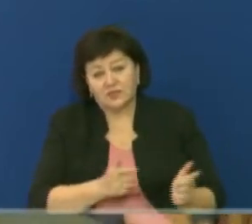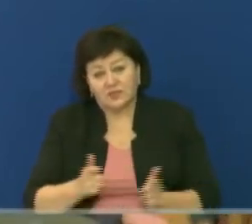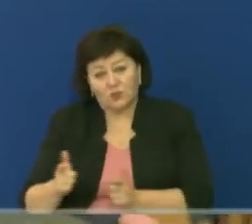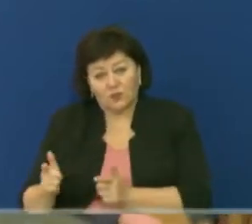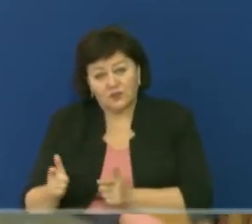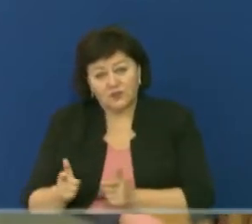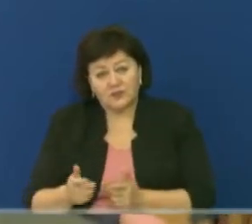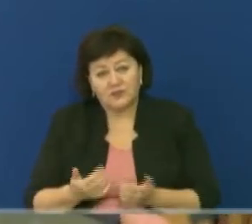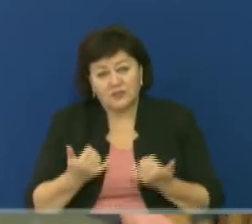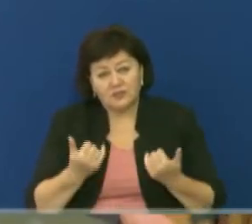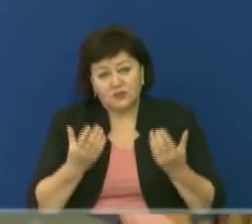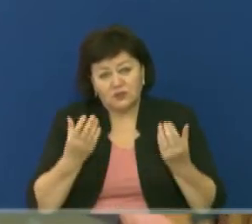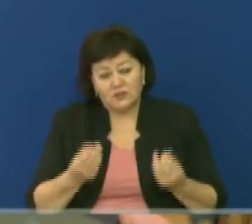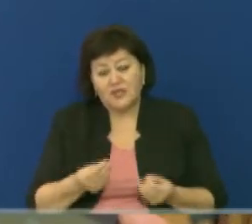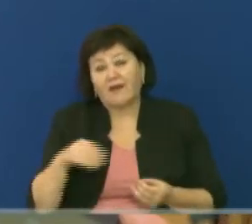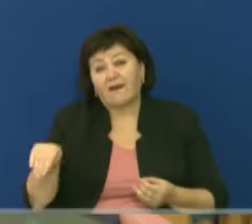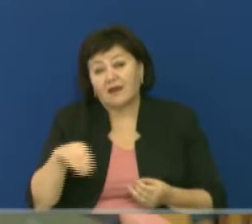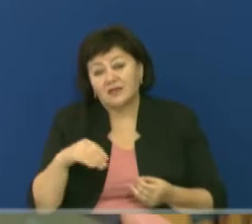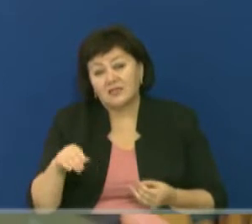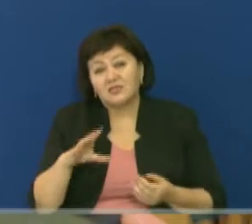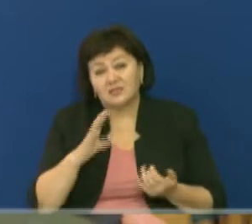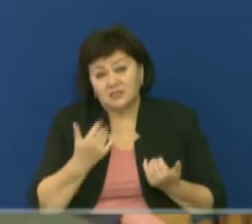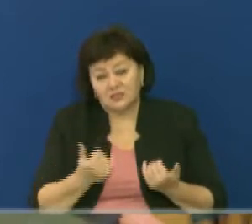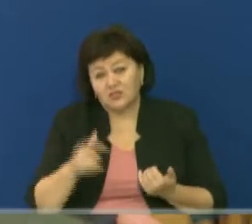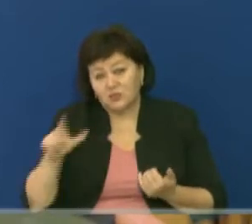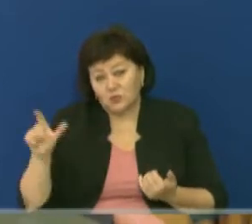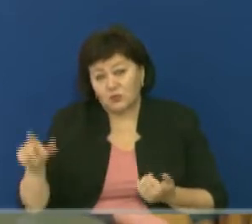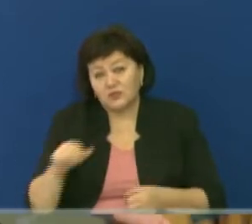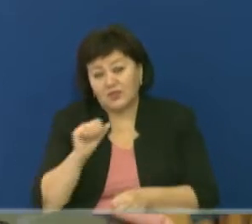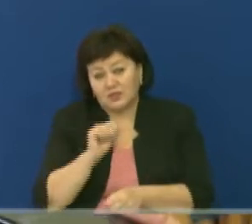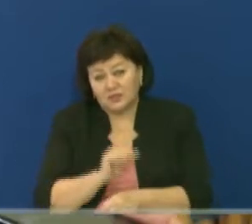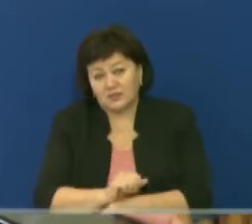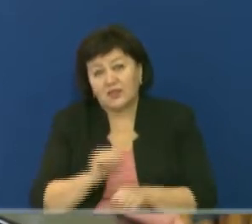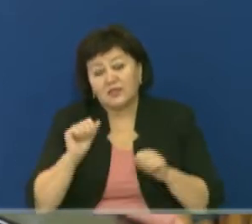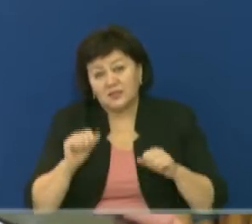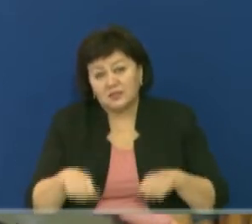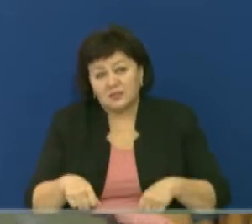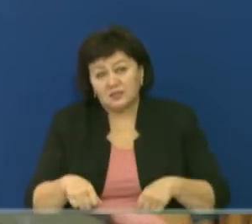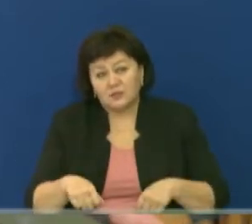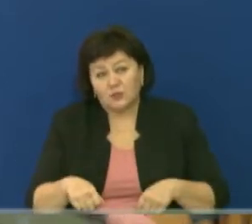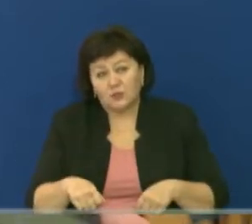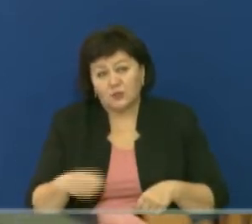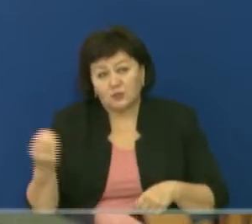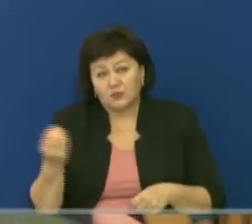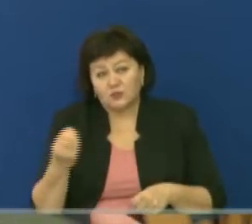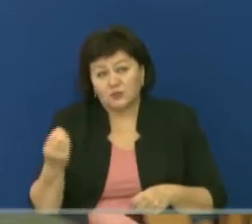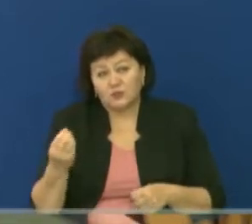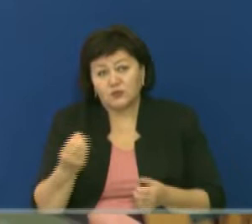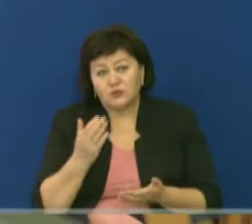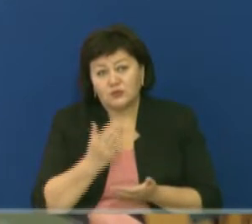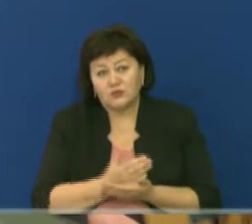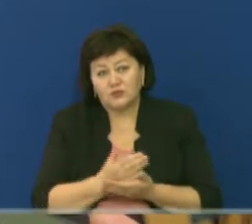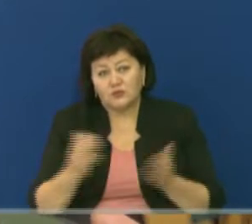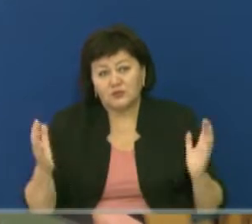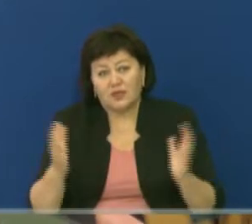сегодняшний день. Мы думаем, что те карточки, которые на сегодняшний день на руках у людей остались, они смогут, у нас же есть еще маршруты, которые обслуживаются,